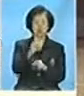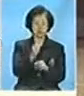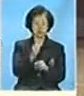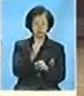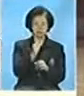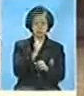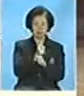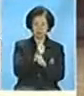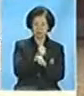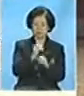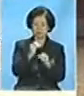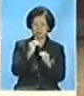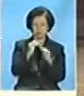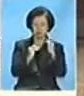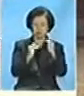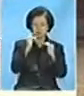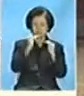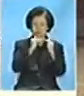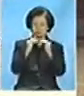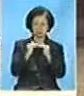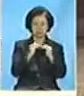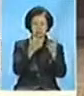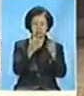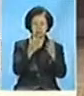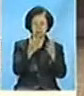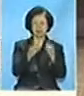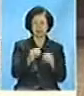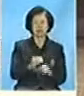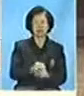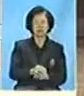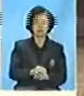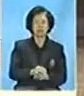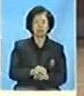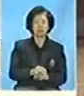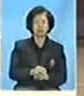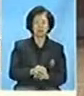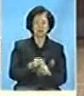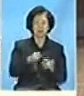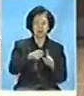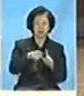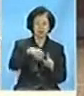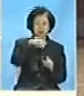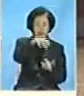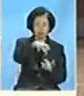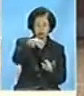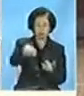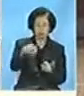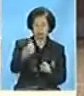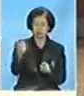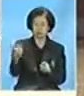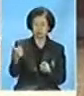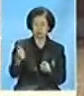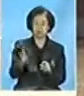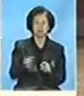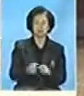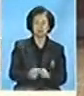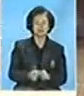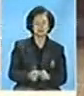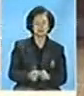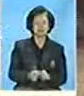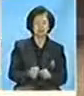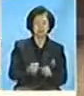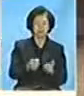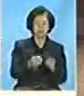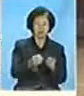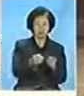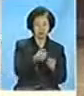ธรรมเราถูกกระทำโดยไม่เป็นธรรมจากองค์กรอื่นๆหลายองค์กรบางองค์